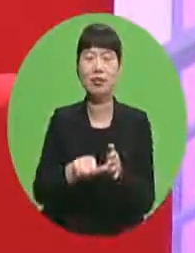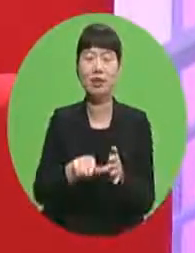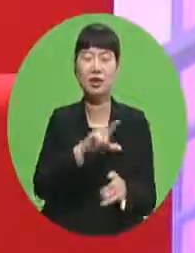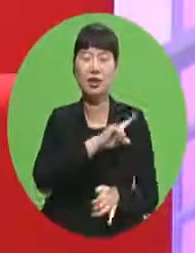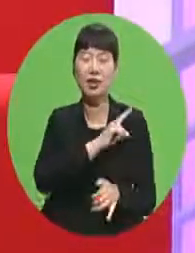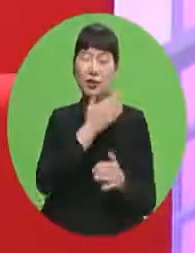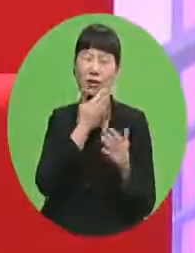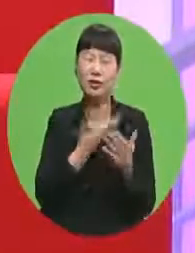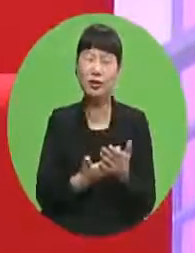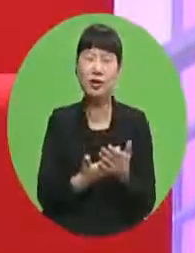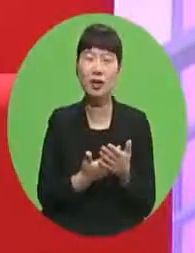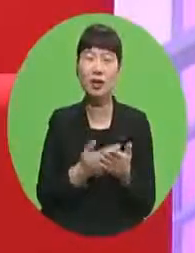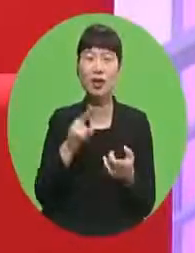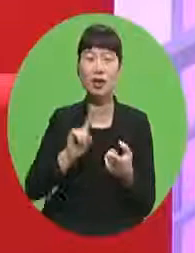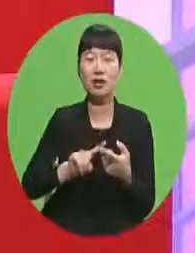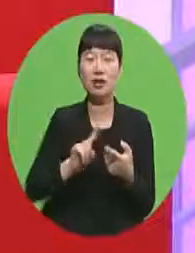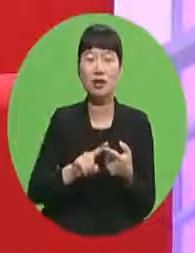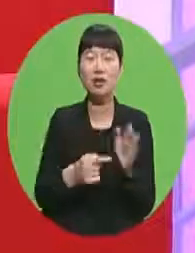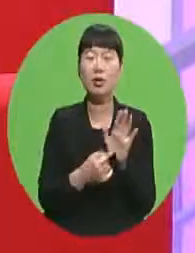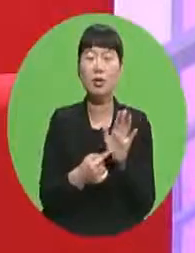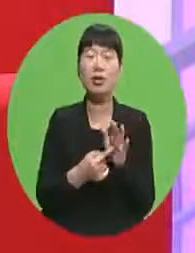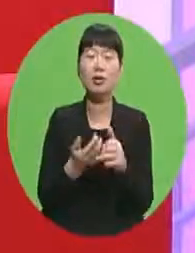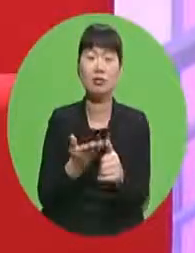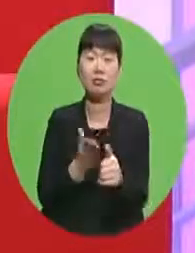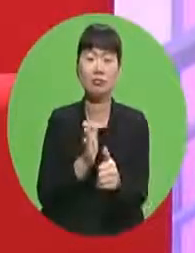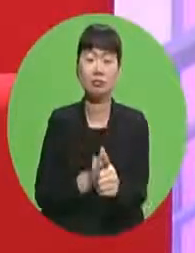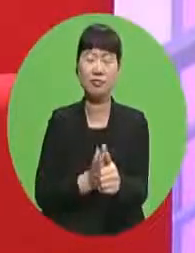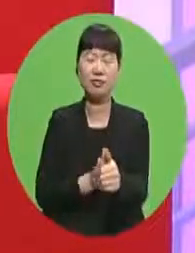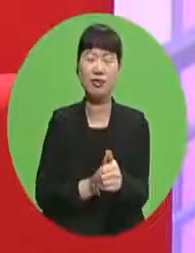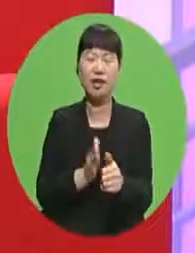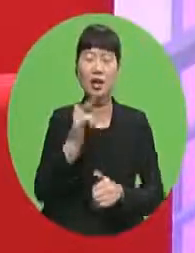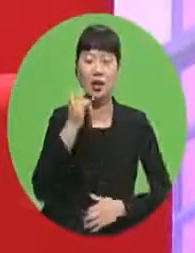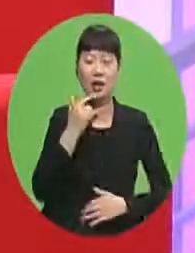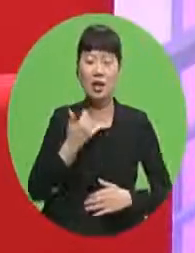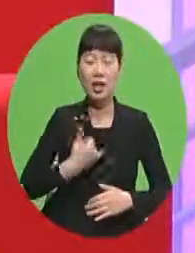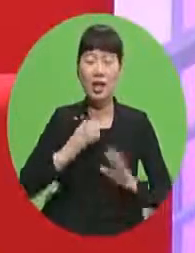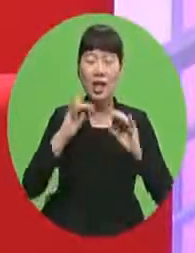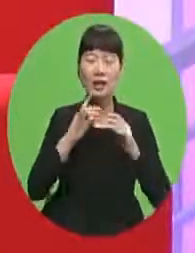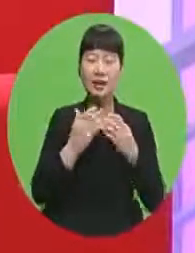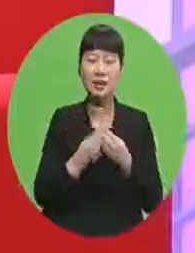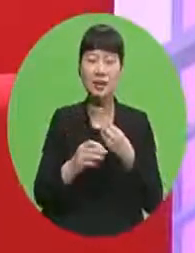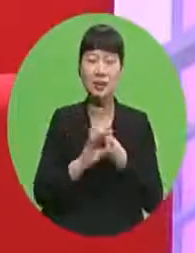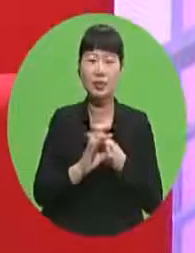제일 중요한 게 그대로 반영해 주셔야 돼요, 부모가. 아이가